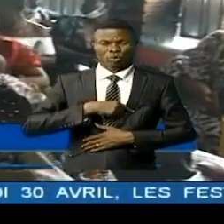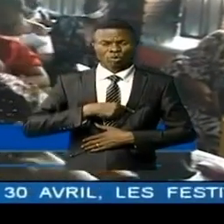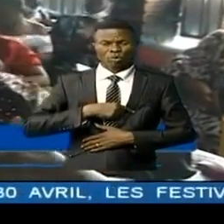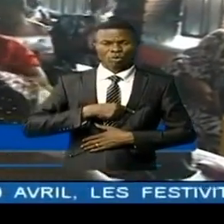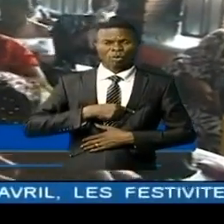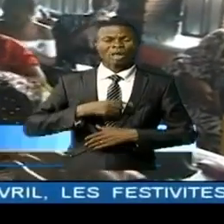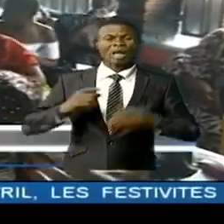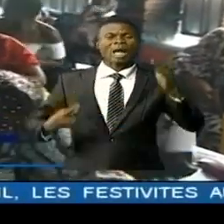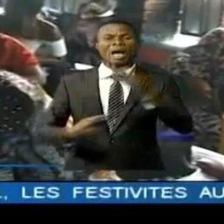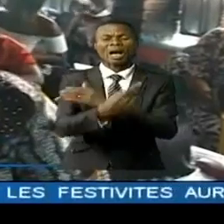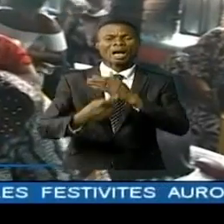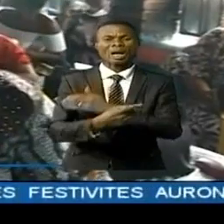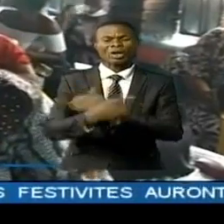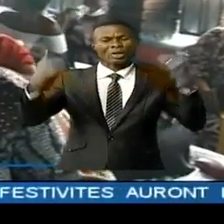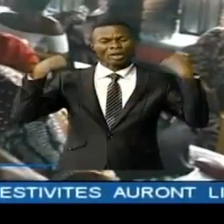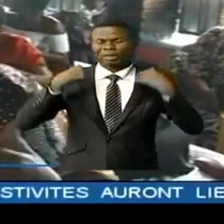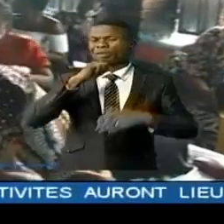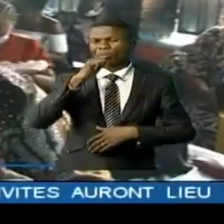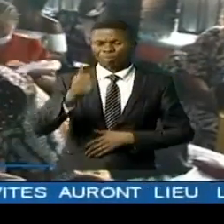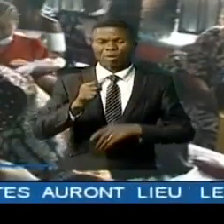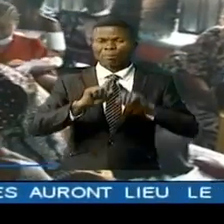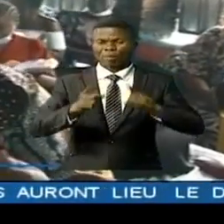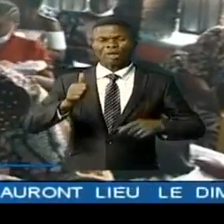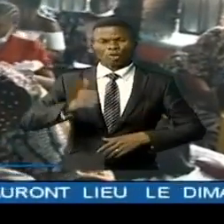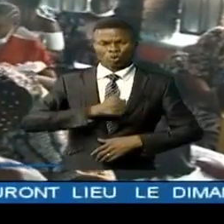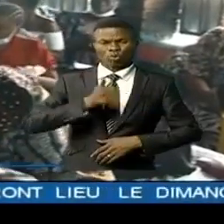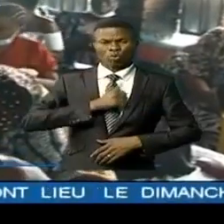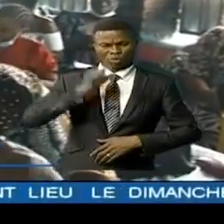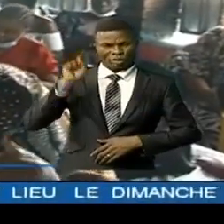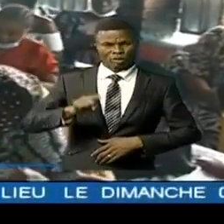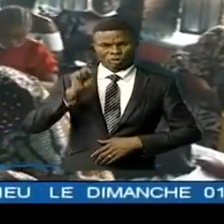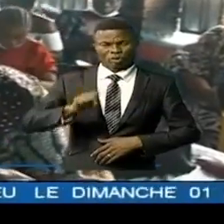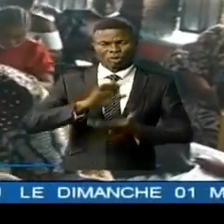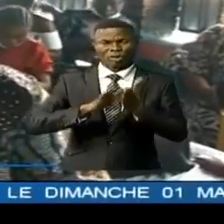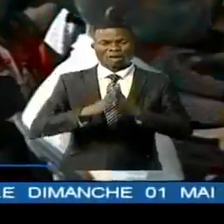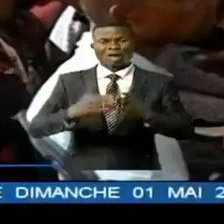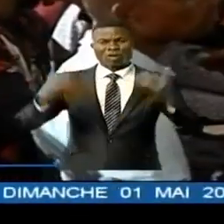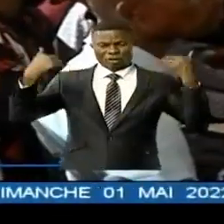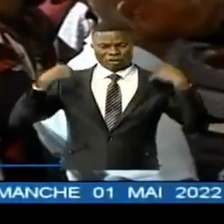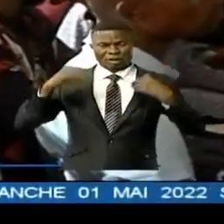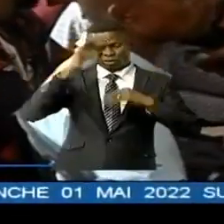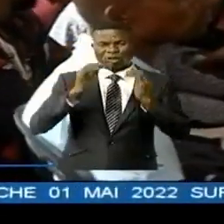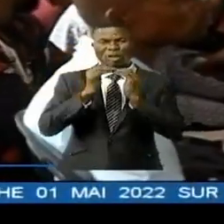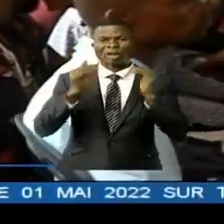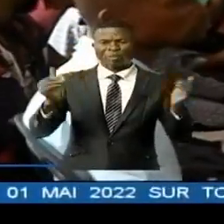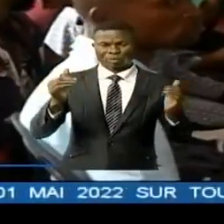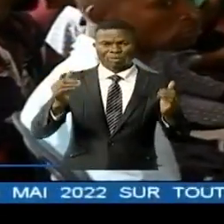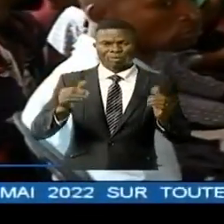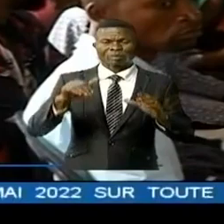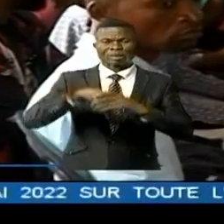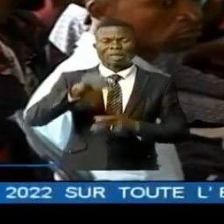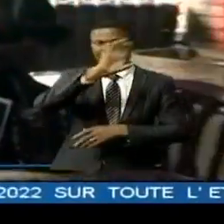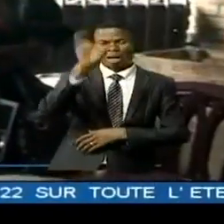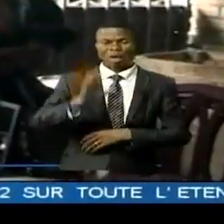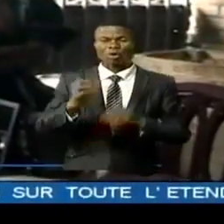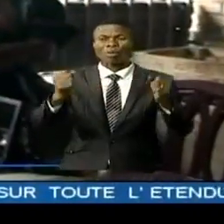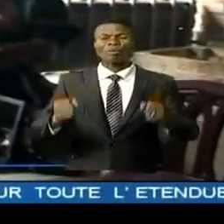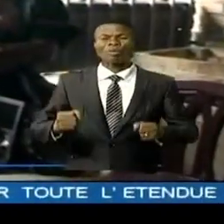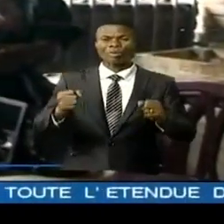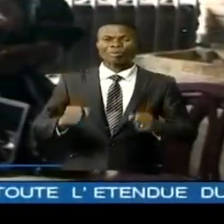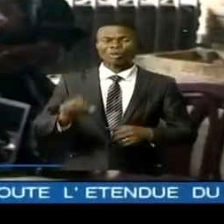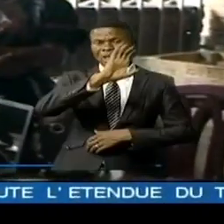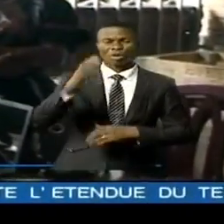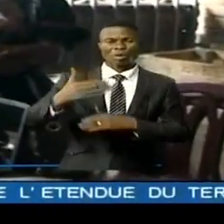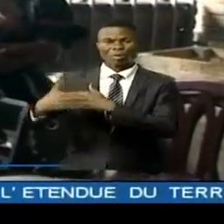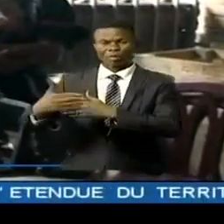accuser nos dirigeants mais nous mêmes vont être des acteurs de la paix dans cette commune de barumbu commune voisine